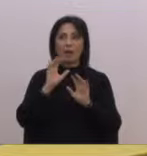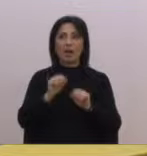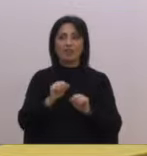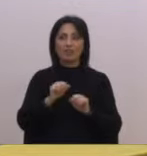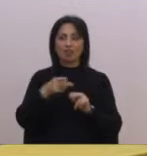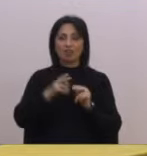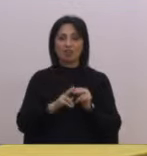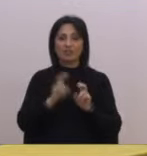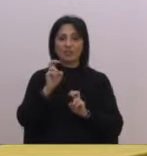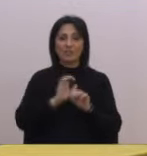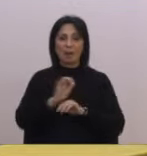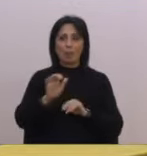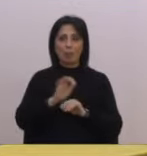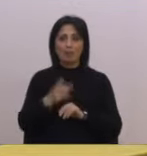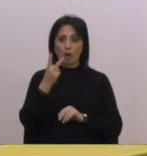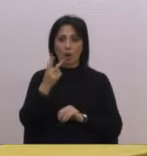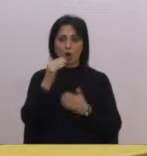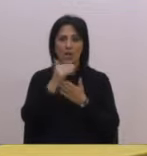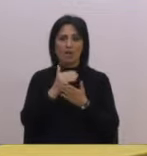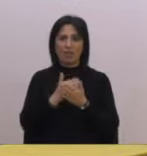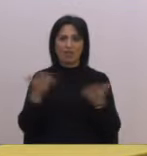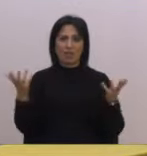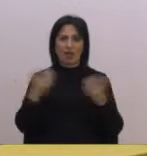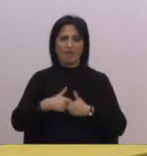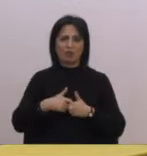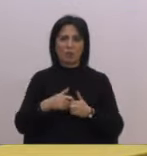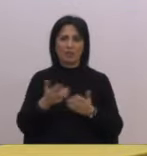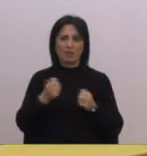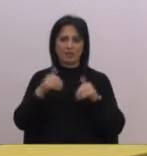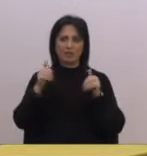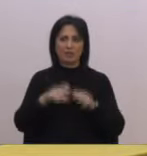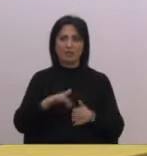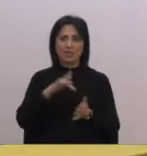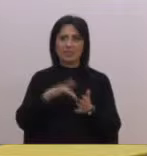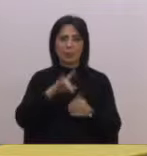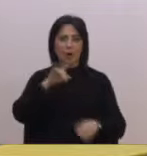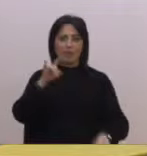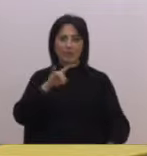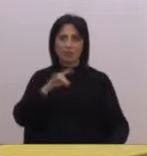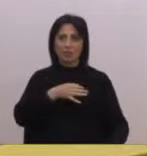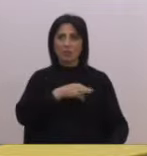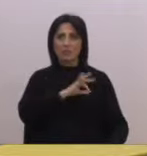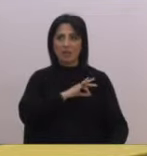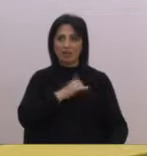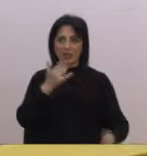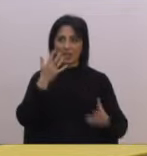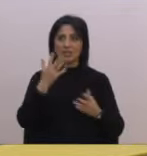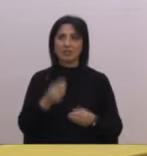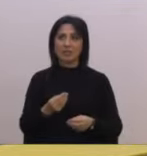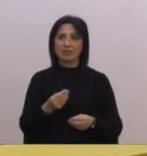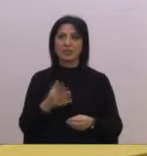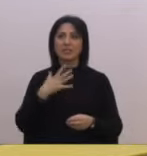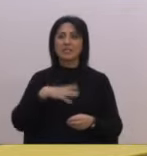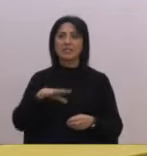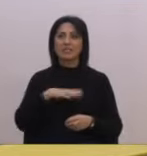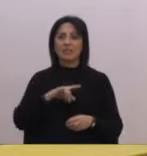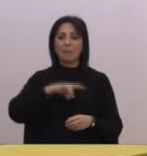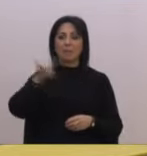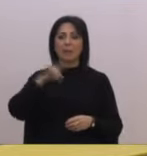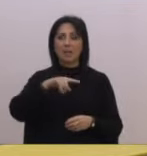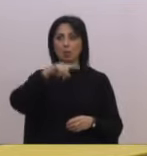შეწყვეტა მწარმოებლებმა. ამ ორი კრიტერიუმით ავტომატურ რეჟიმში იღებს გადაწყვეტილება სამოქალაქო ავიაციის სააგენტო. დღეისათვის საქართველოში